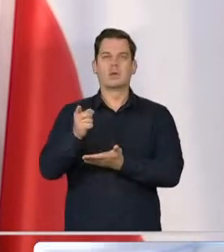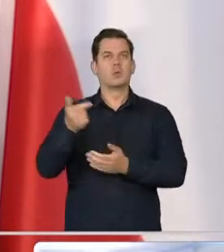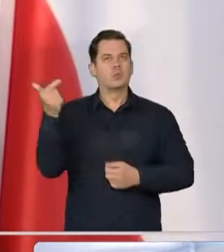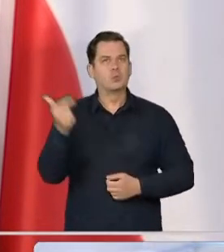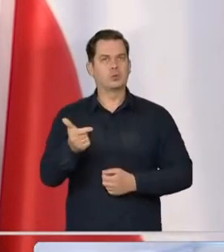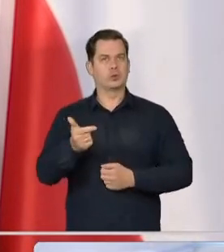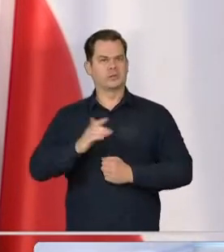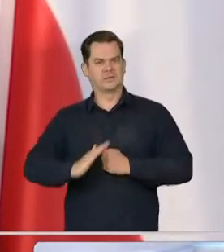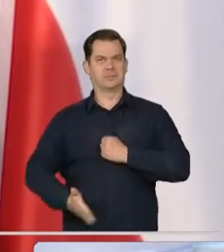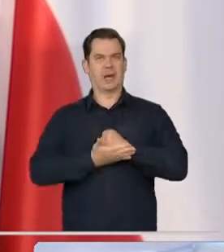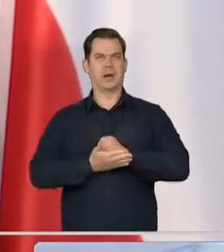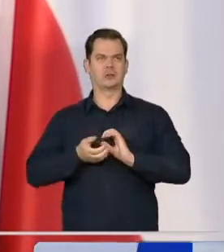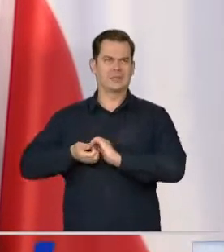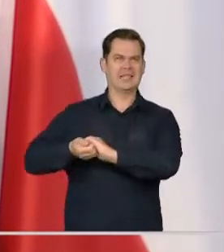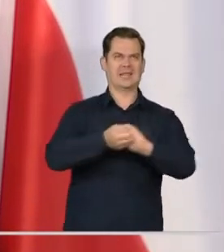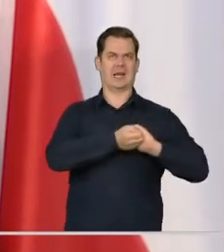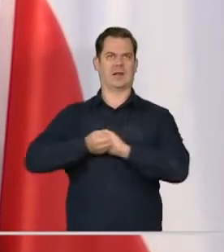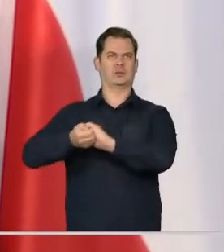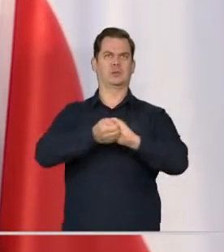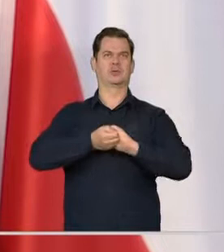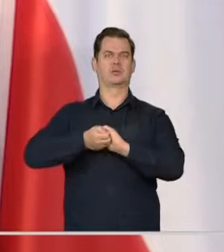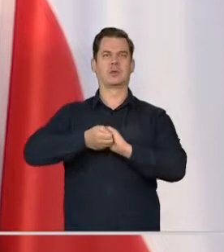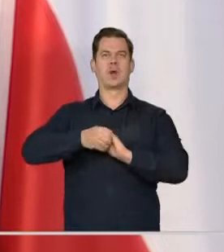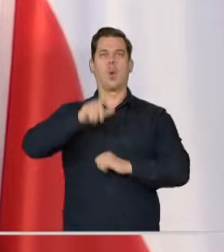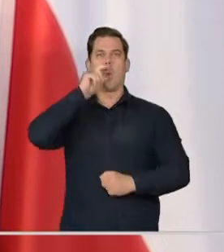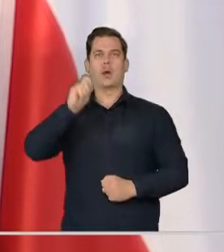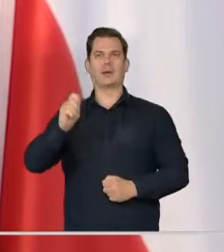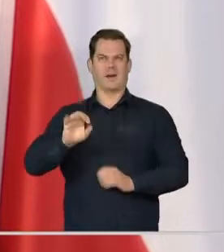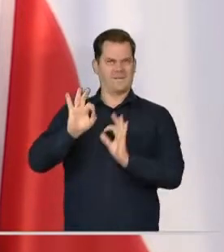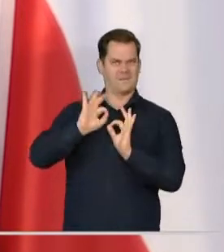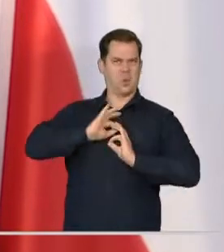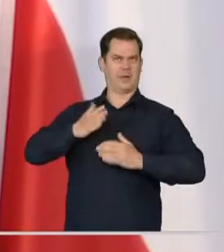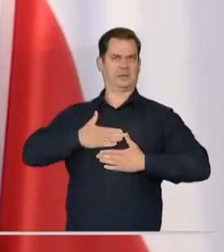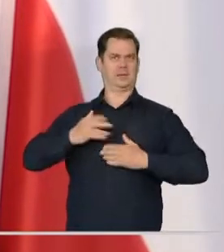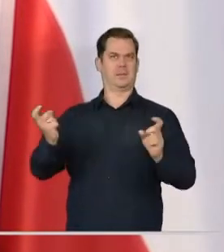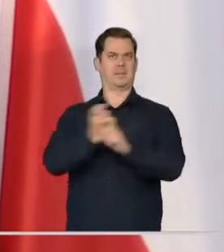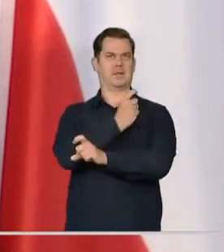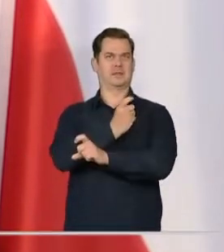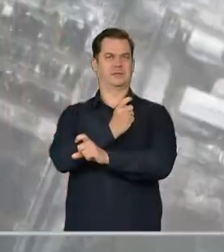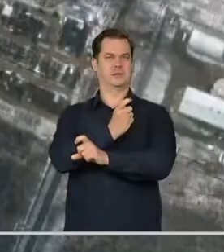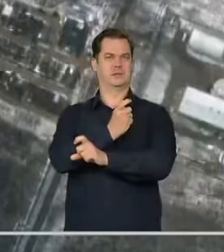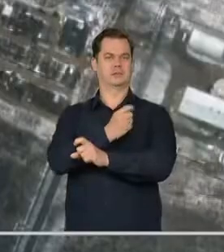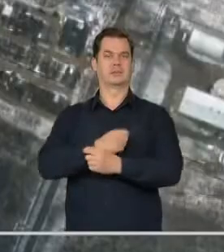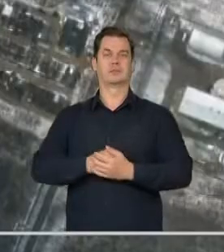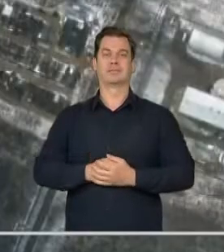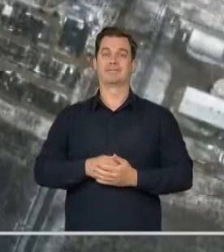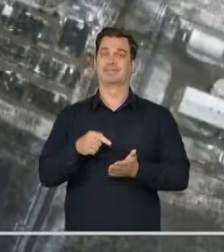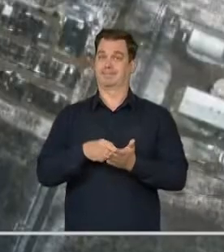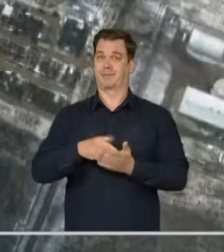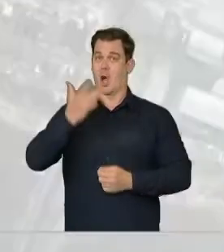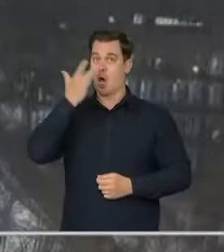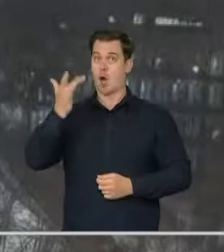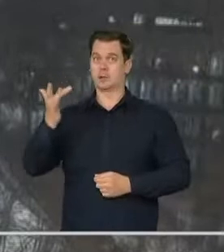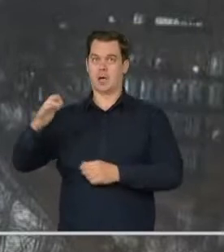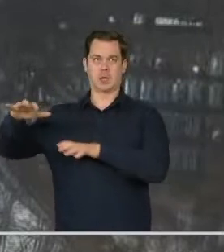opowiedzenia się za integralnością terytorialną, suwerennością Ukrainy. Zwłaszcza, że Rosja gromadzi